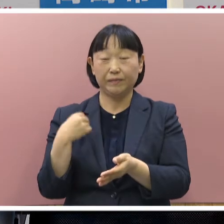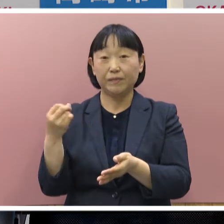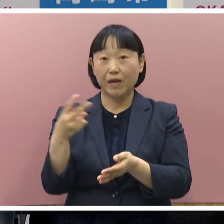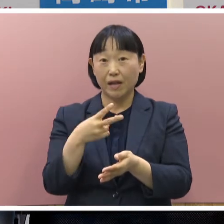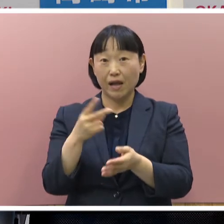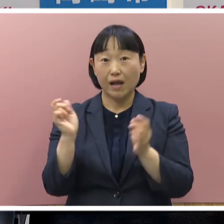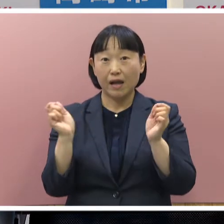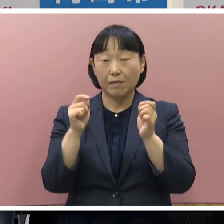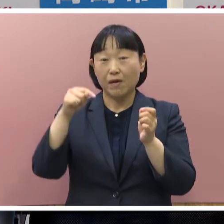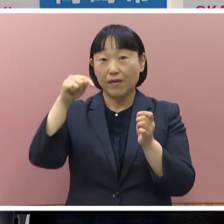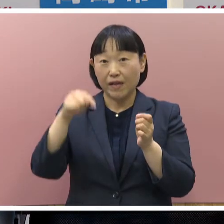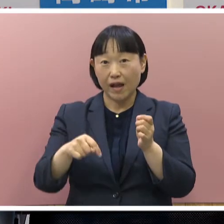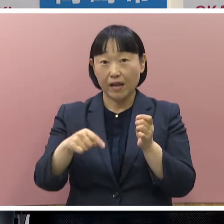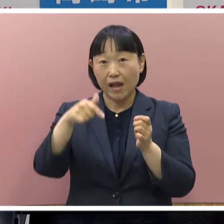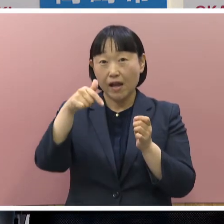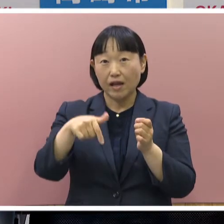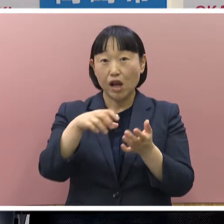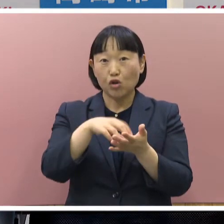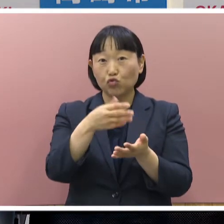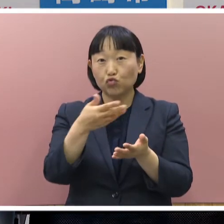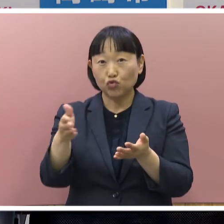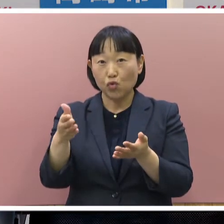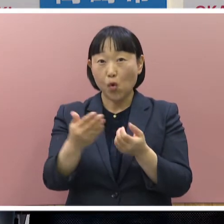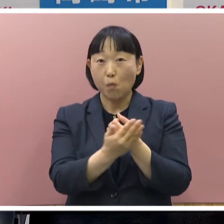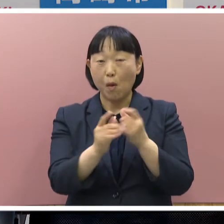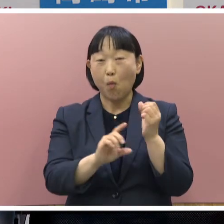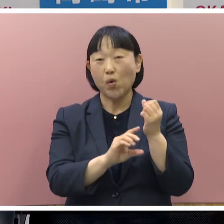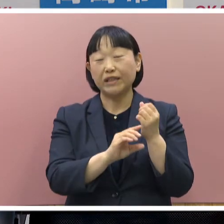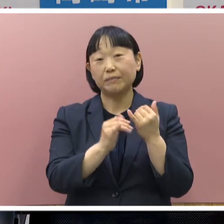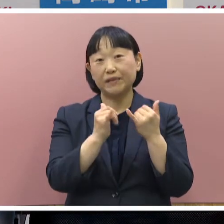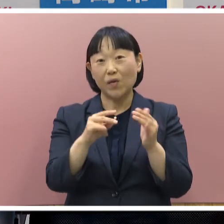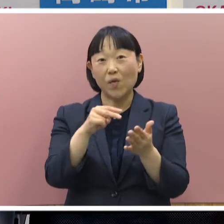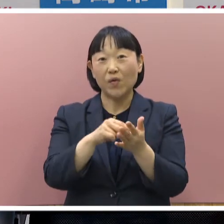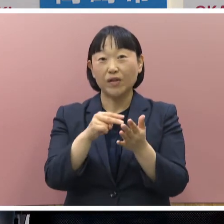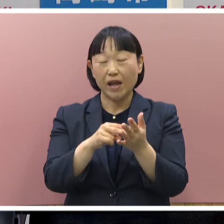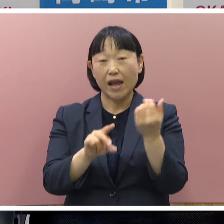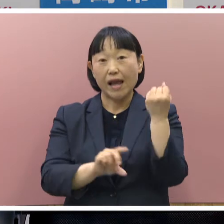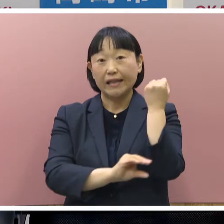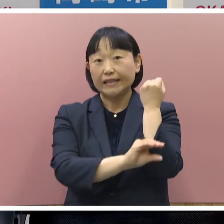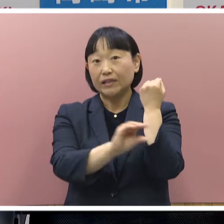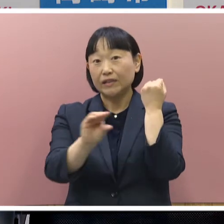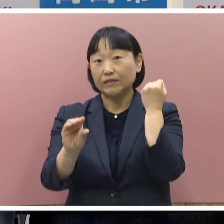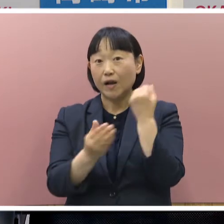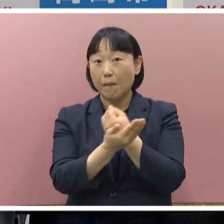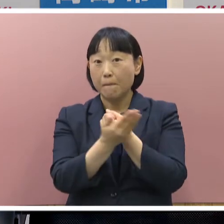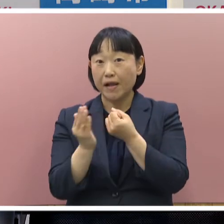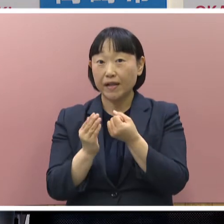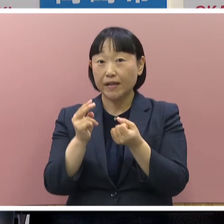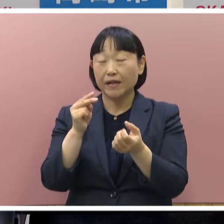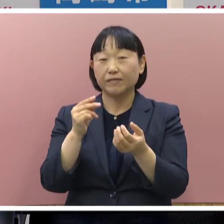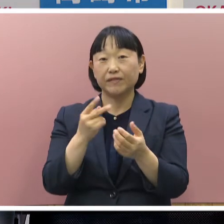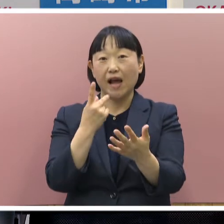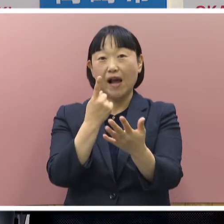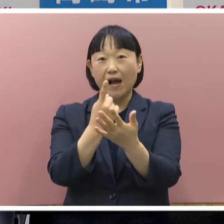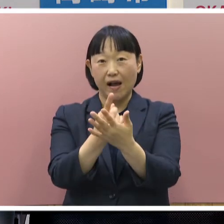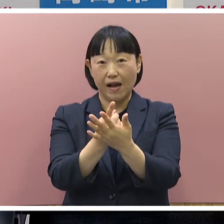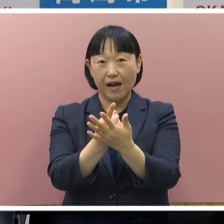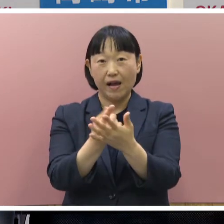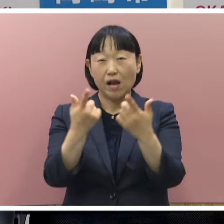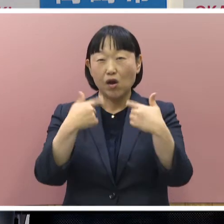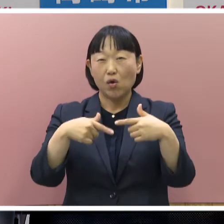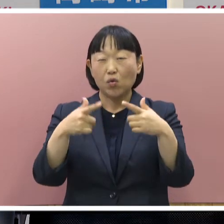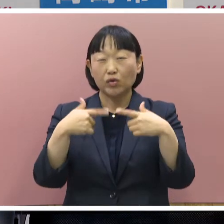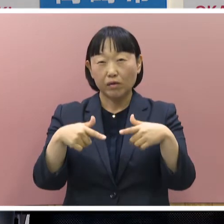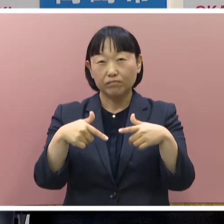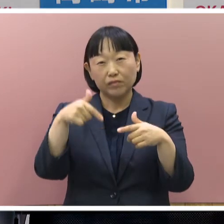またイベントを通して下水道の守り人としてインフラメンテナンスに参加することにより、普段